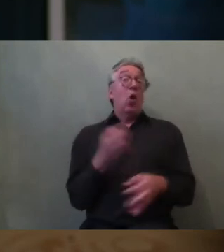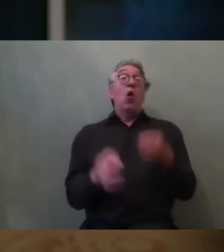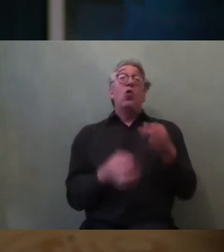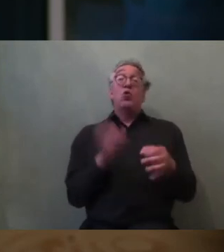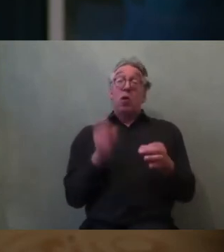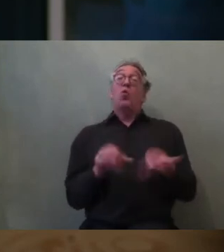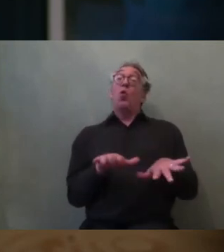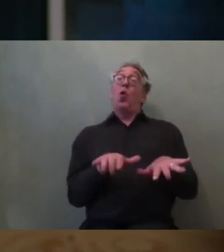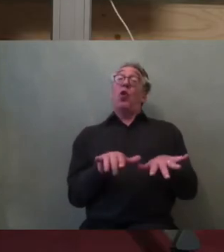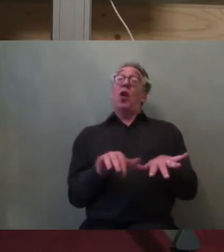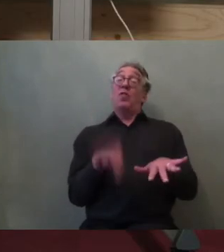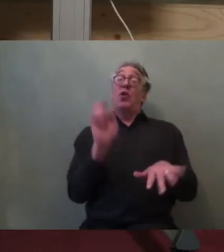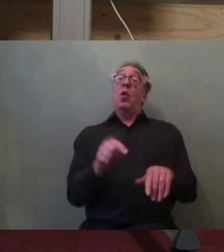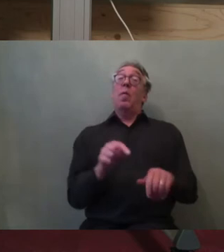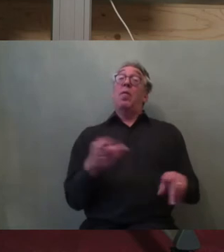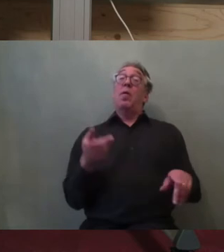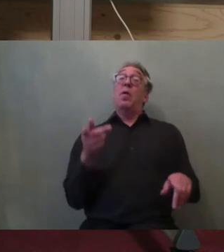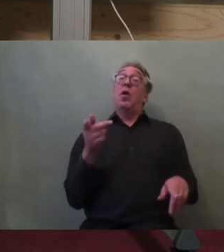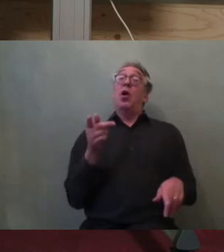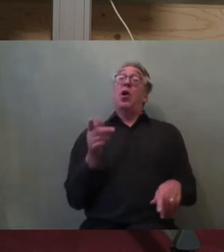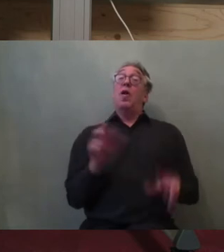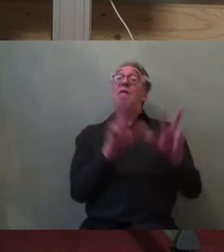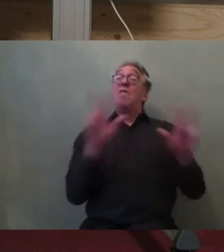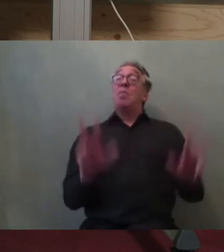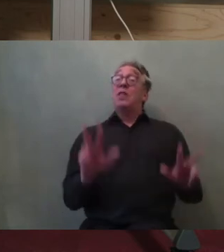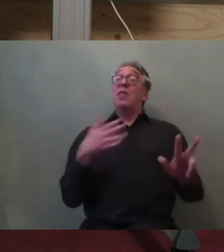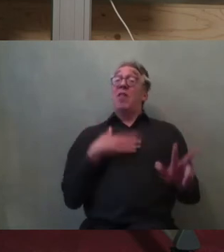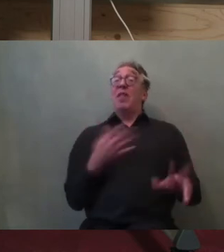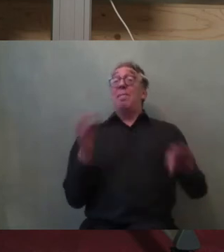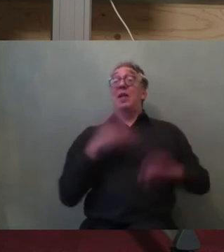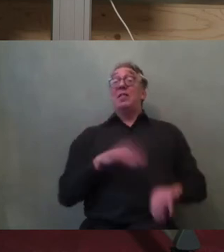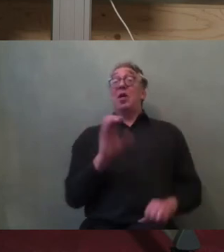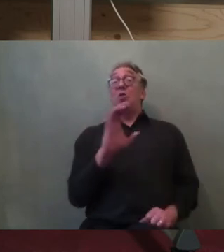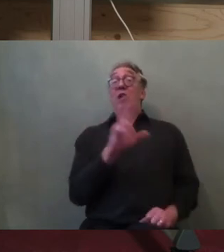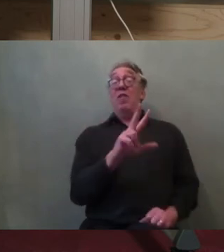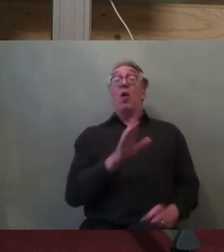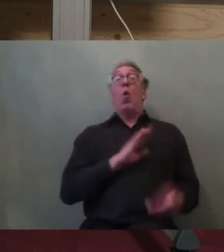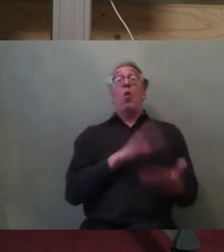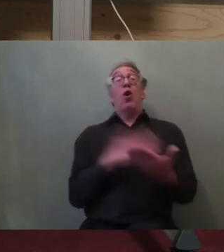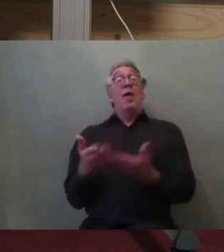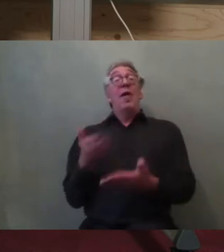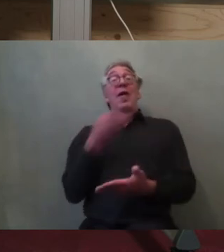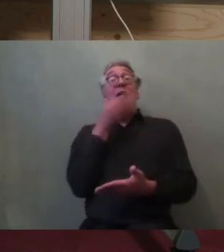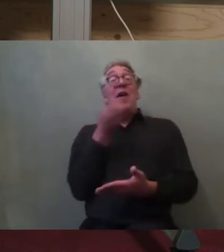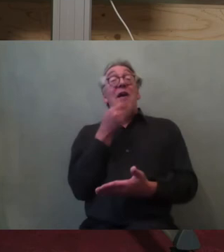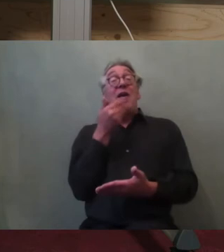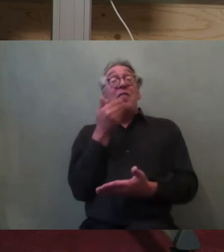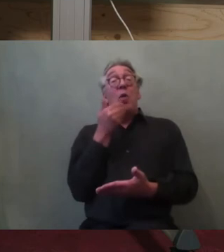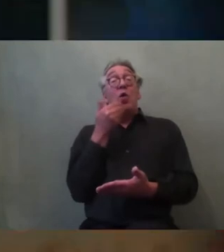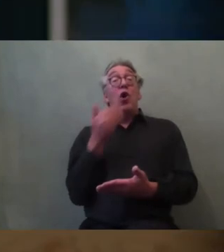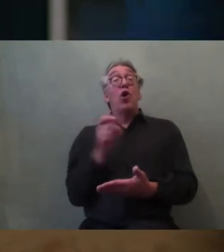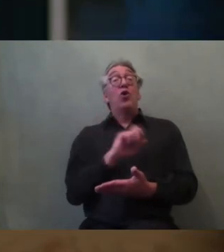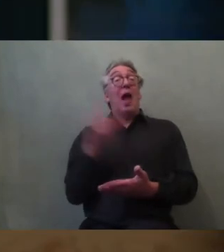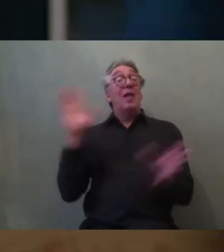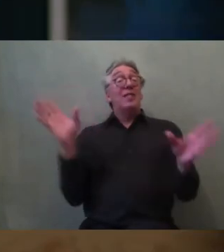op de website van het ministerie. Ook in een eenvoudige taalversie samengevat en in een gebarentaalversie. Dus kijk daar